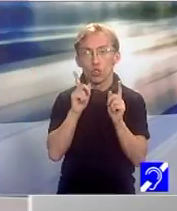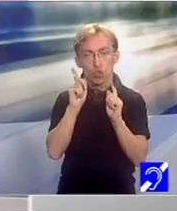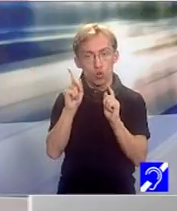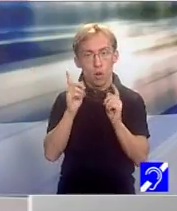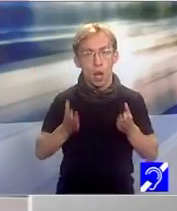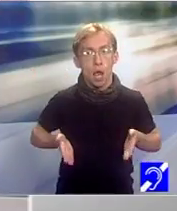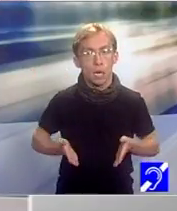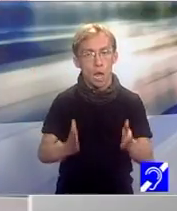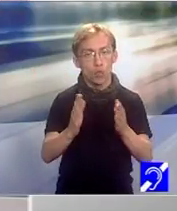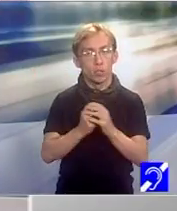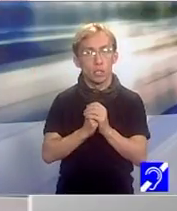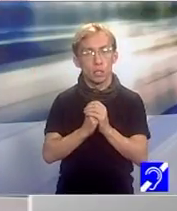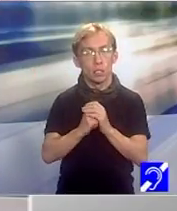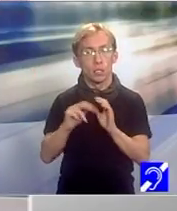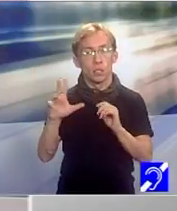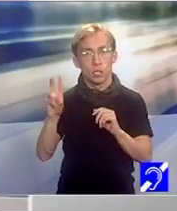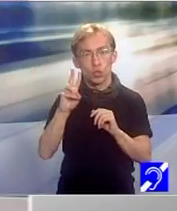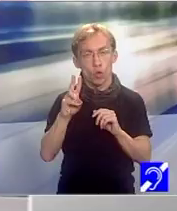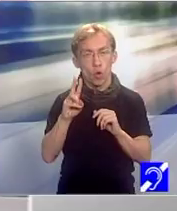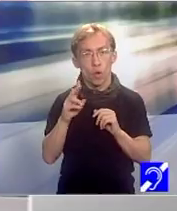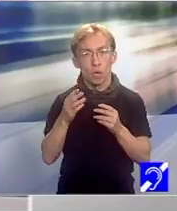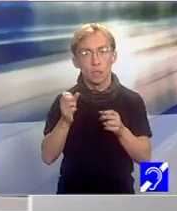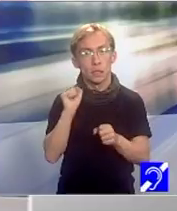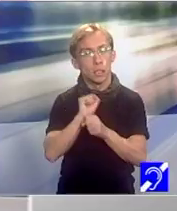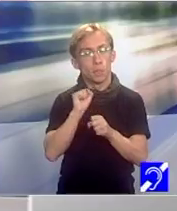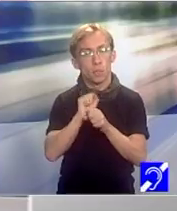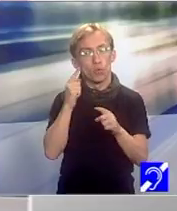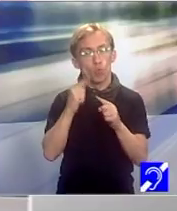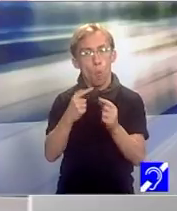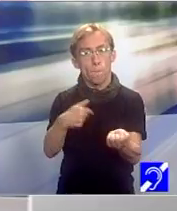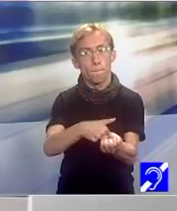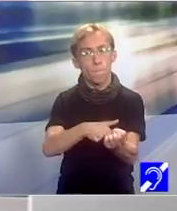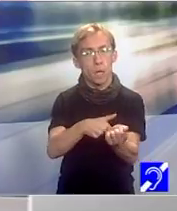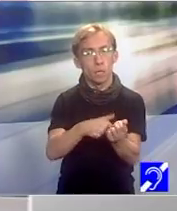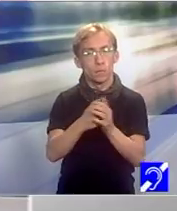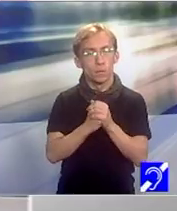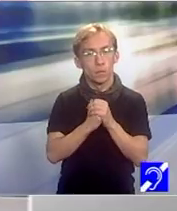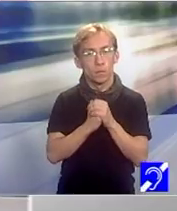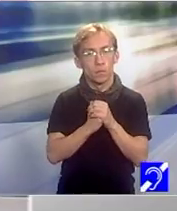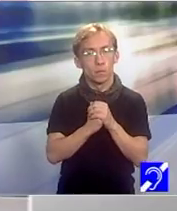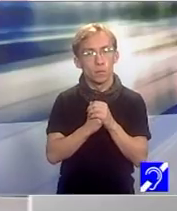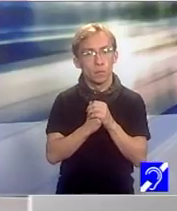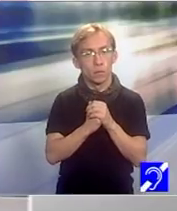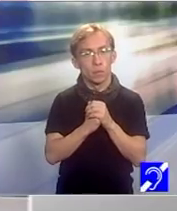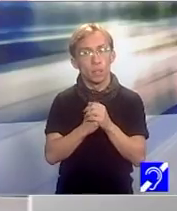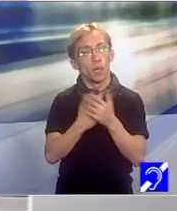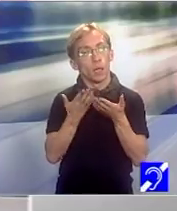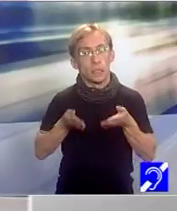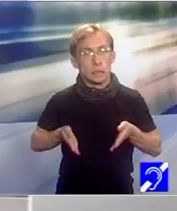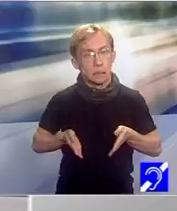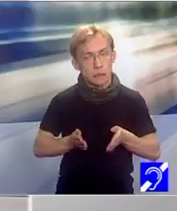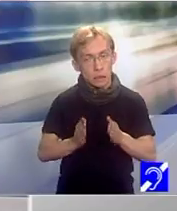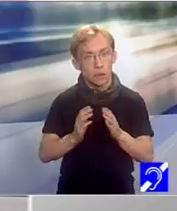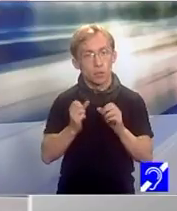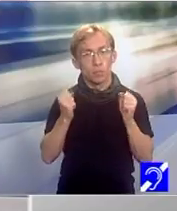Am trăit 29 de săptămâni numai cu perfuzii, mi le puneam la picioare. În timpul sarcinii am fost bursiera